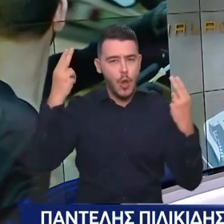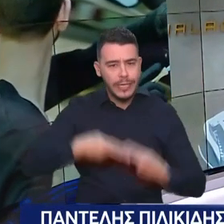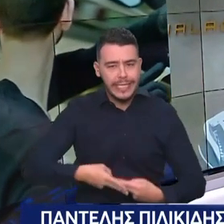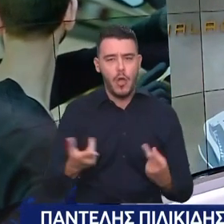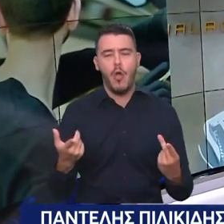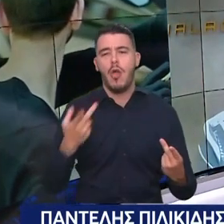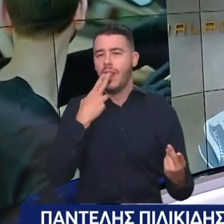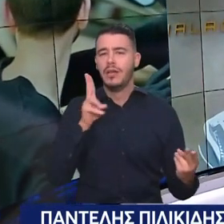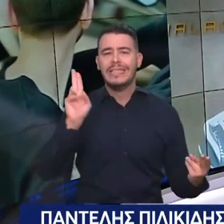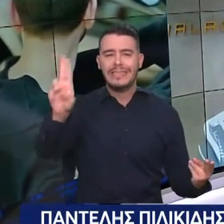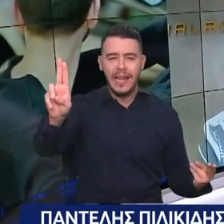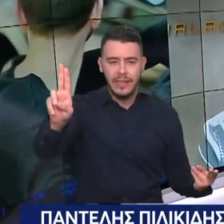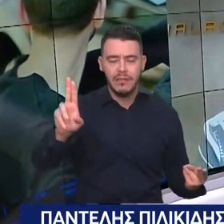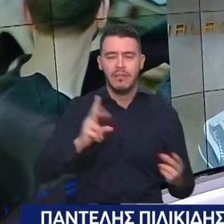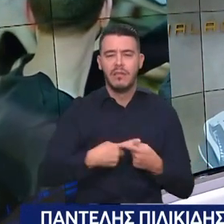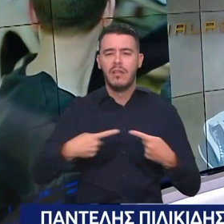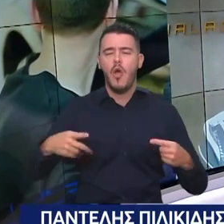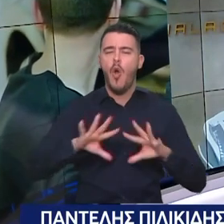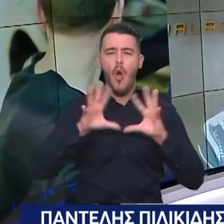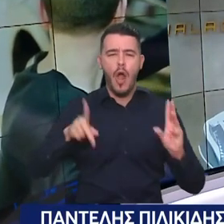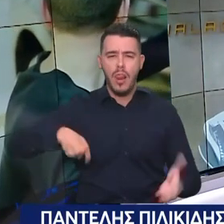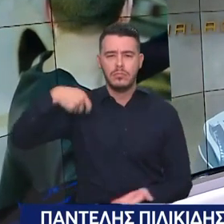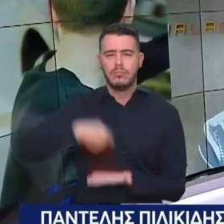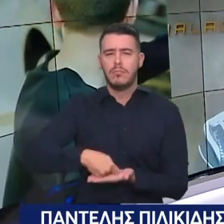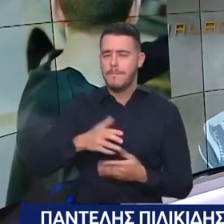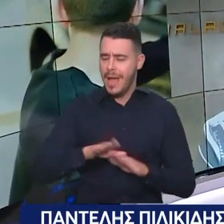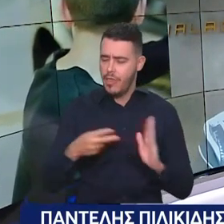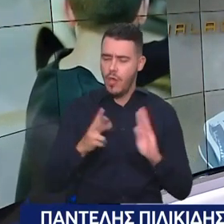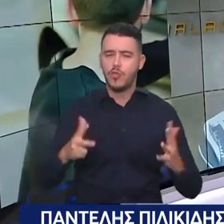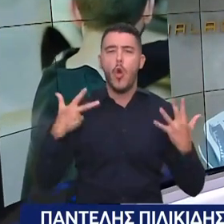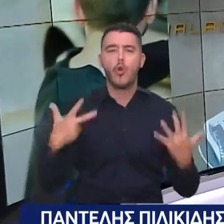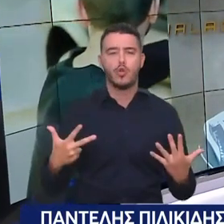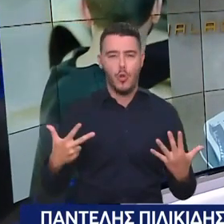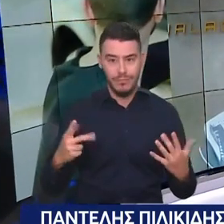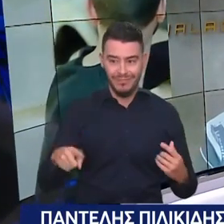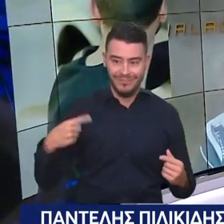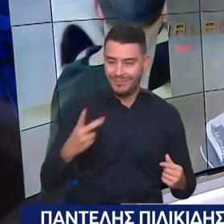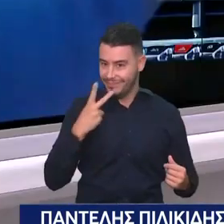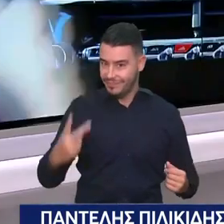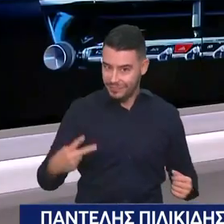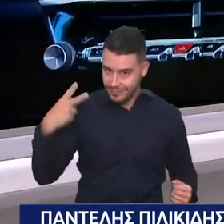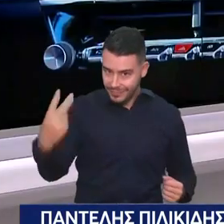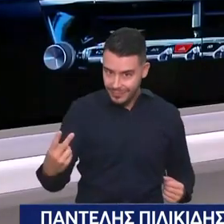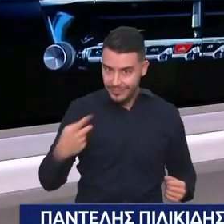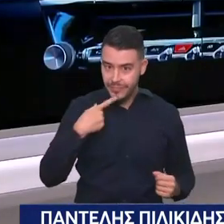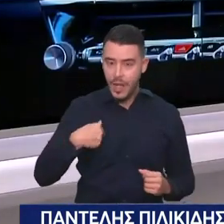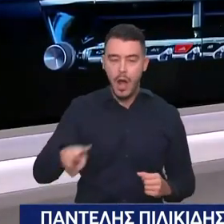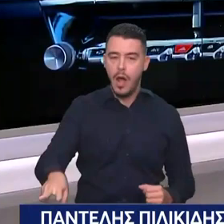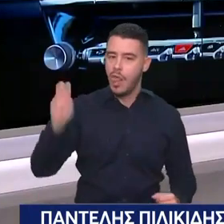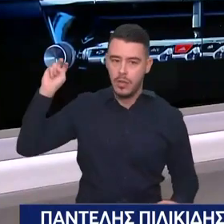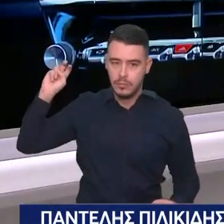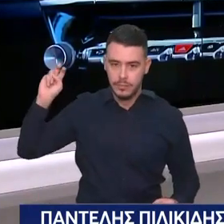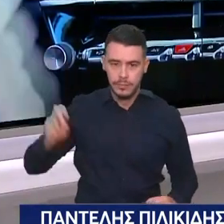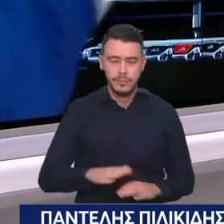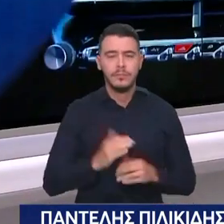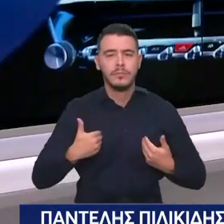τέλη κυκλοφορία, τα οποία τότε ήταν. Για να μην καθυστερήσουμε πολύ, λέτε κάτι που το καταλαβαίνω. Ναι. Έχετε κάνει τα πάντα νόμιμα και έχετε πληρώσει ό,τι έπρεπε